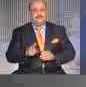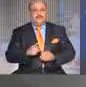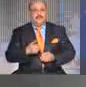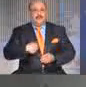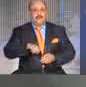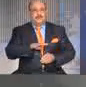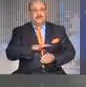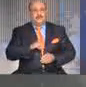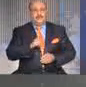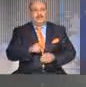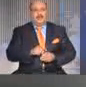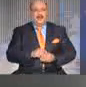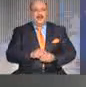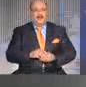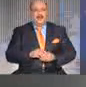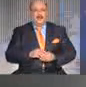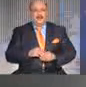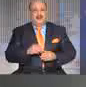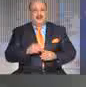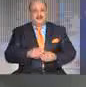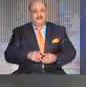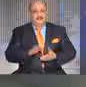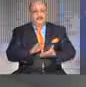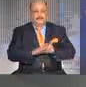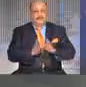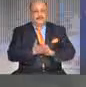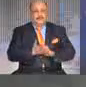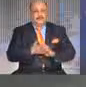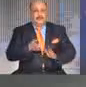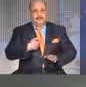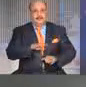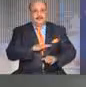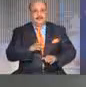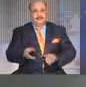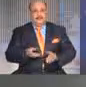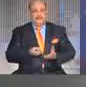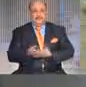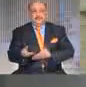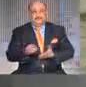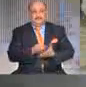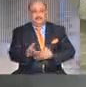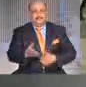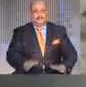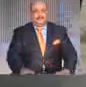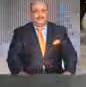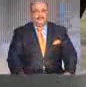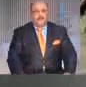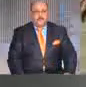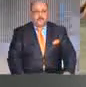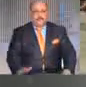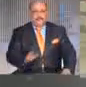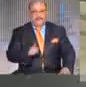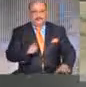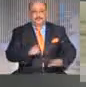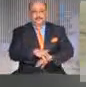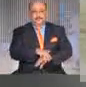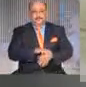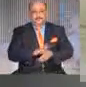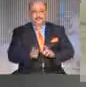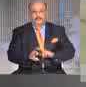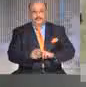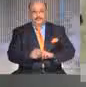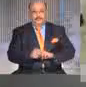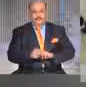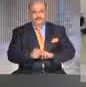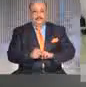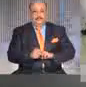للبحوث الزراعية بالتعاون مع جمعية العمل الديمقراطي والتنمية. أجواء تنشيطية متنوعة الفقرات عاش